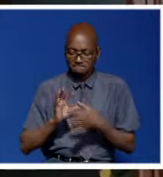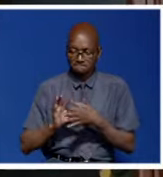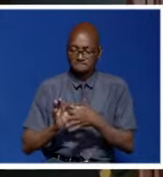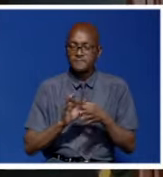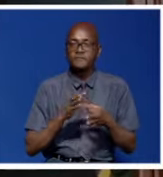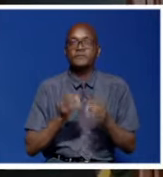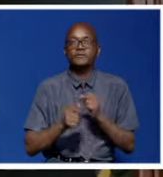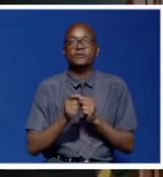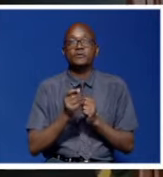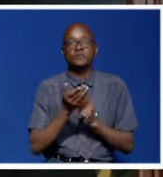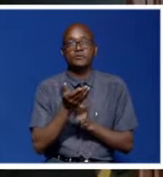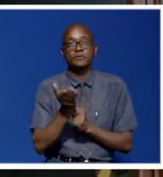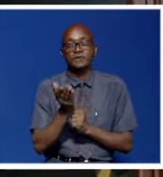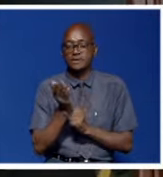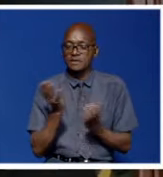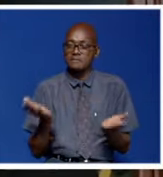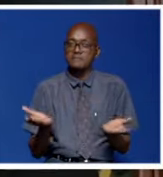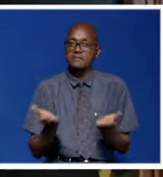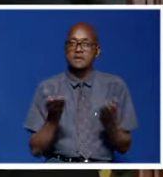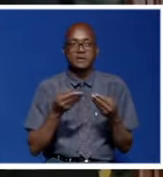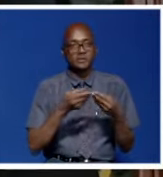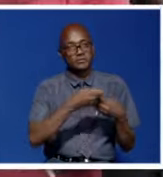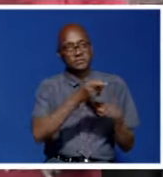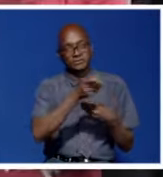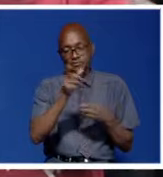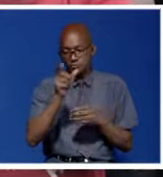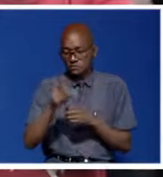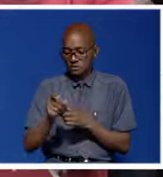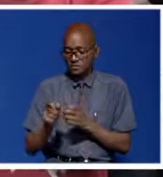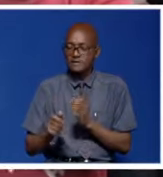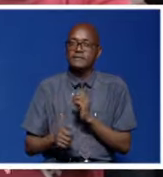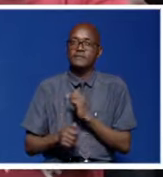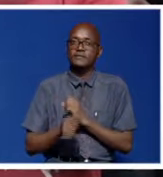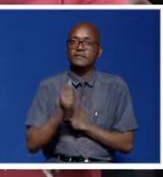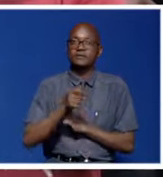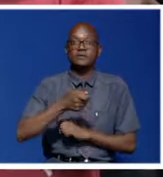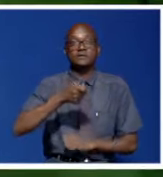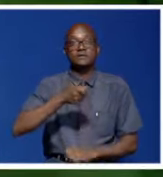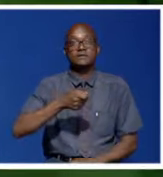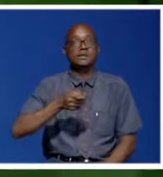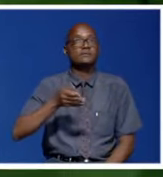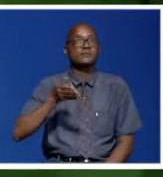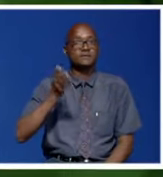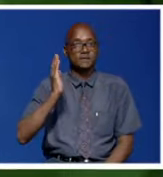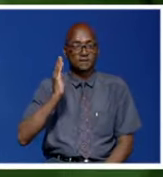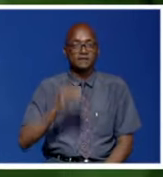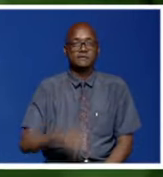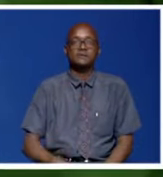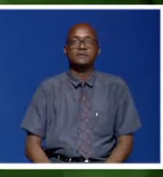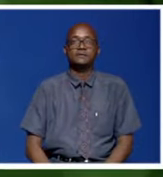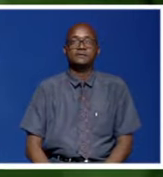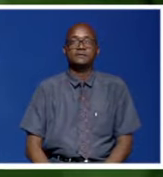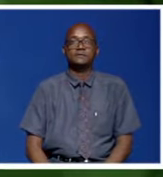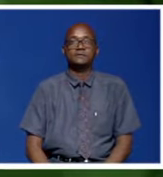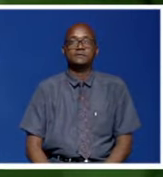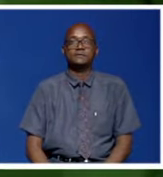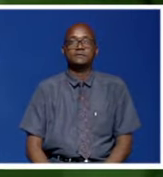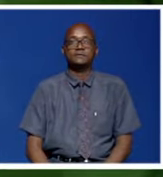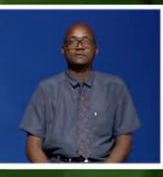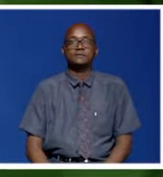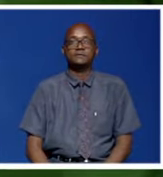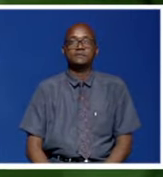wengine kuwaletea wananchi maendeleo, huku viongozi nao wakatoa wa salamu za serikali. Marehemu Ahmad Yahya Abdul